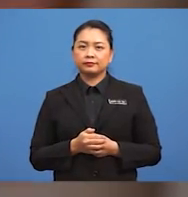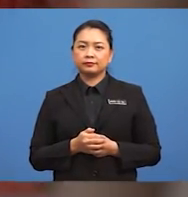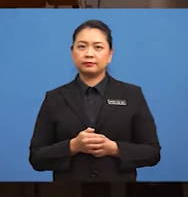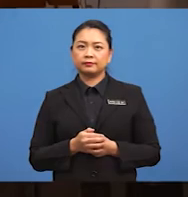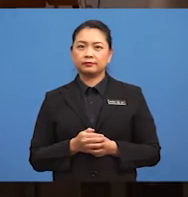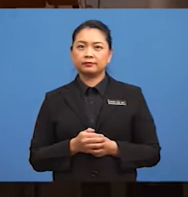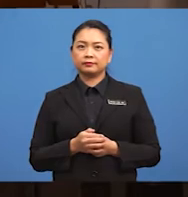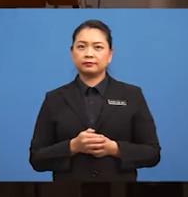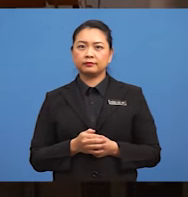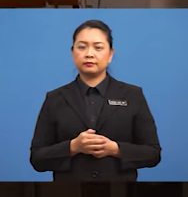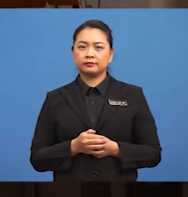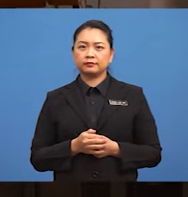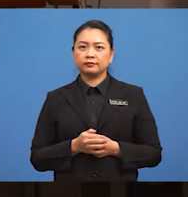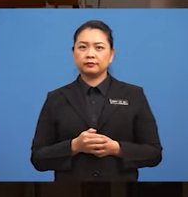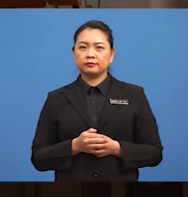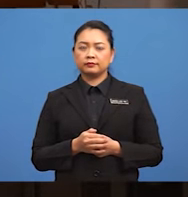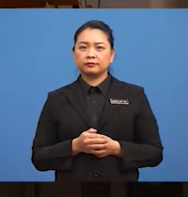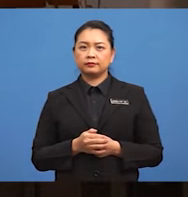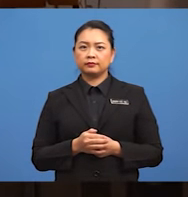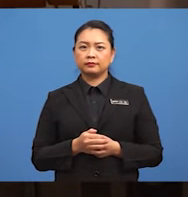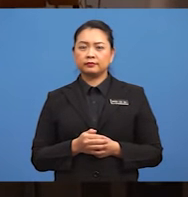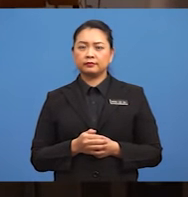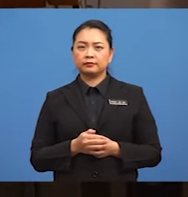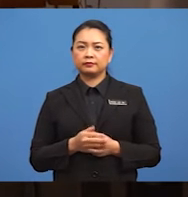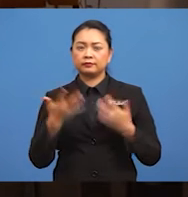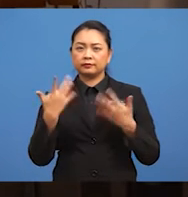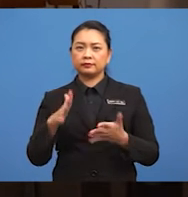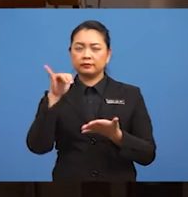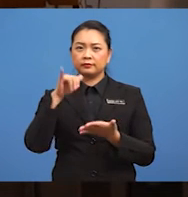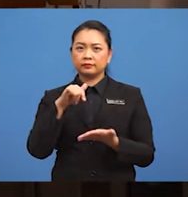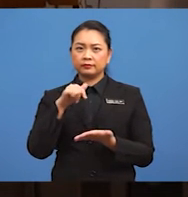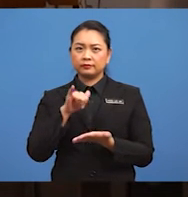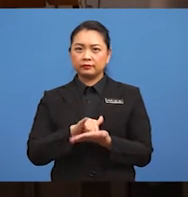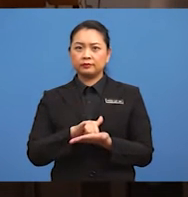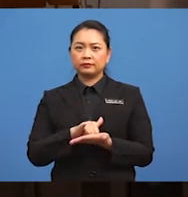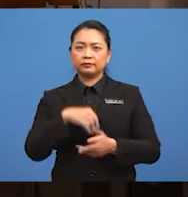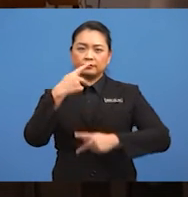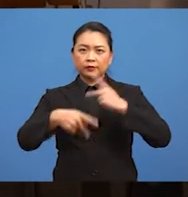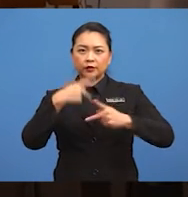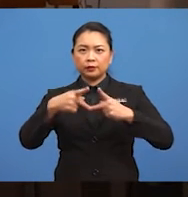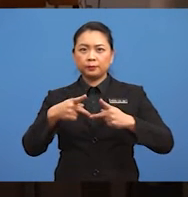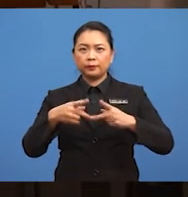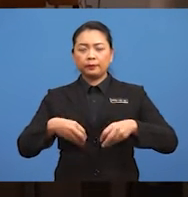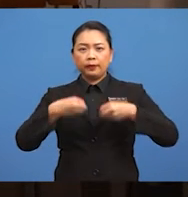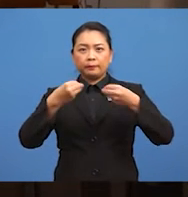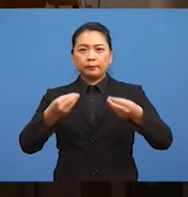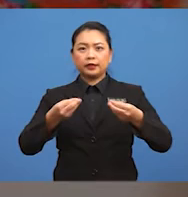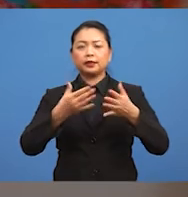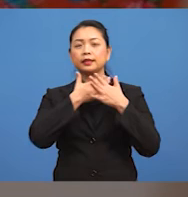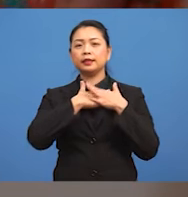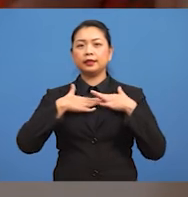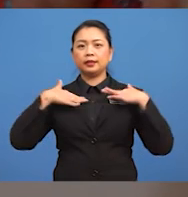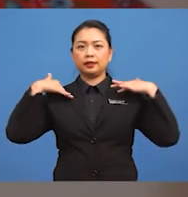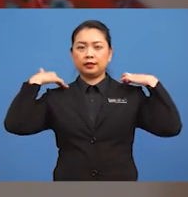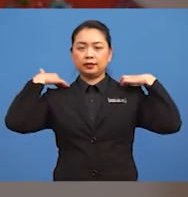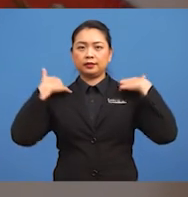Seperti ini. Setelah mencantum bahu, proses yang seterusnya ialah menyediakan lapik leher.